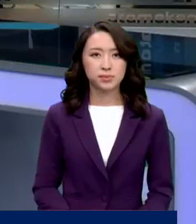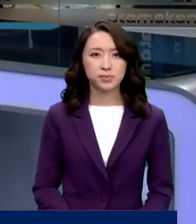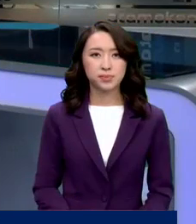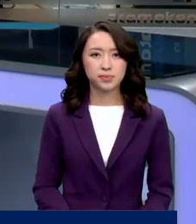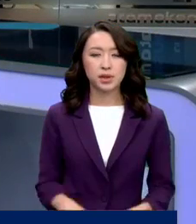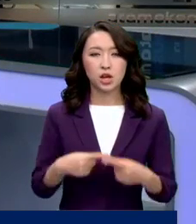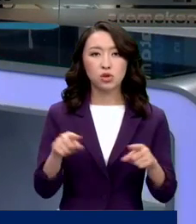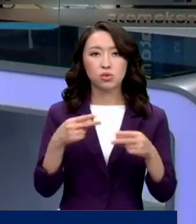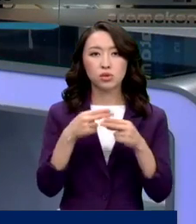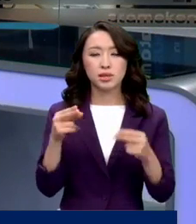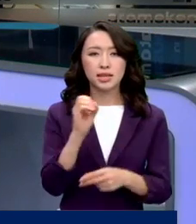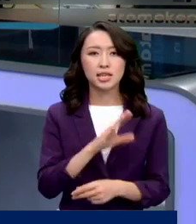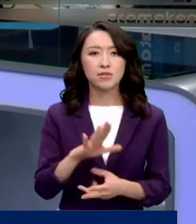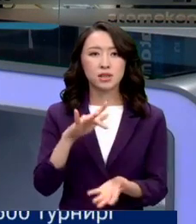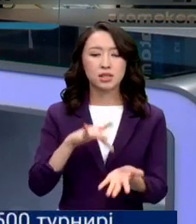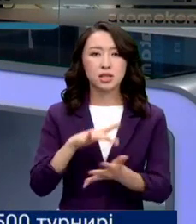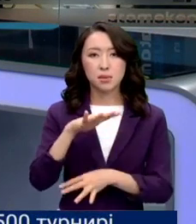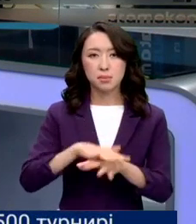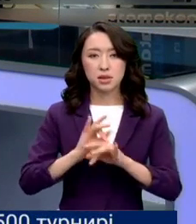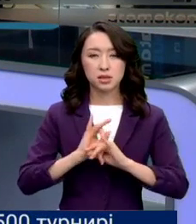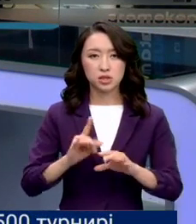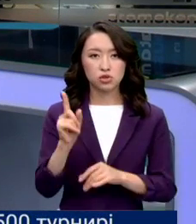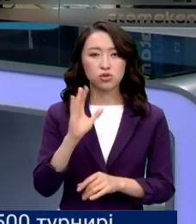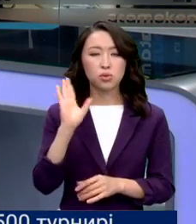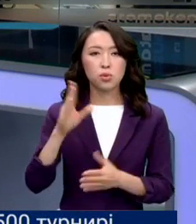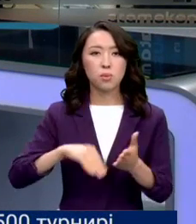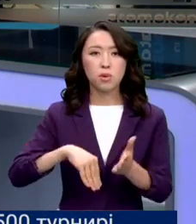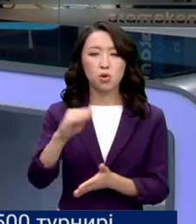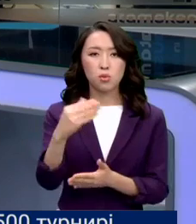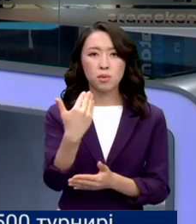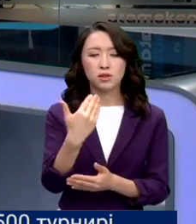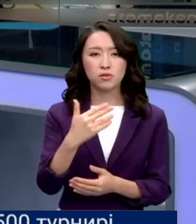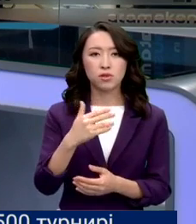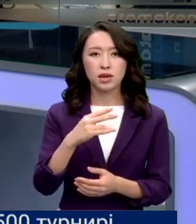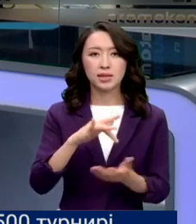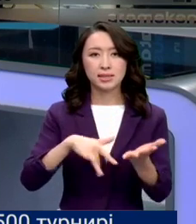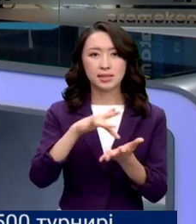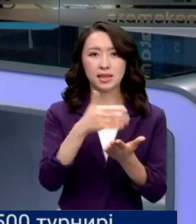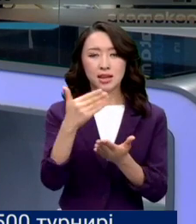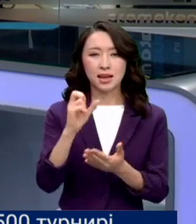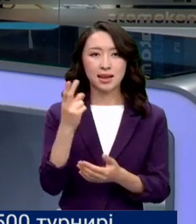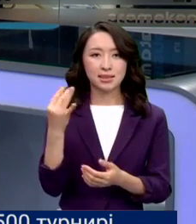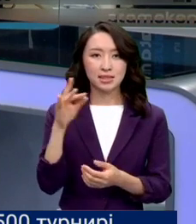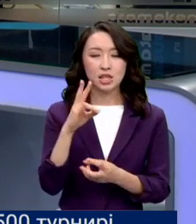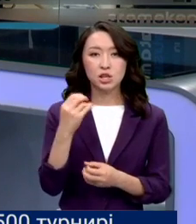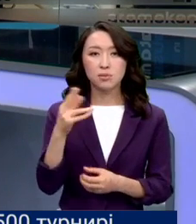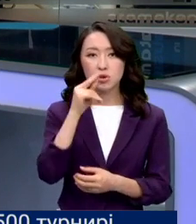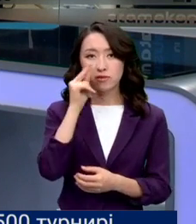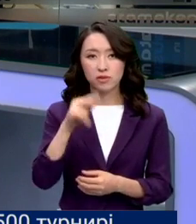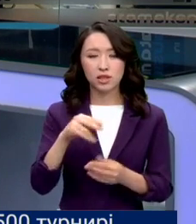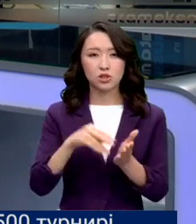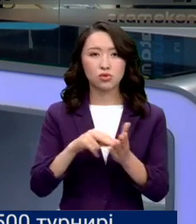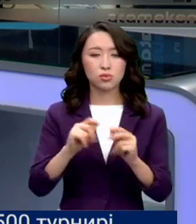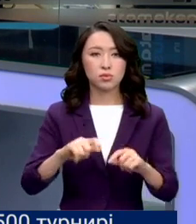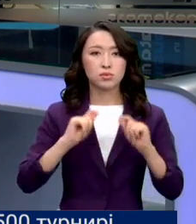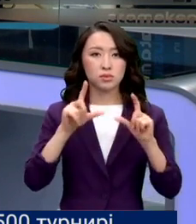Другим темам. Европейский центральный банк заявил, что будет покупать облигации стран, в которых не по их вине резко выросла стоимость